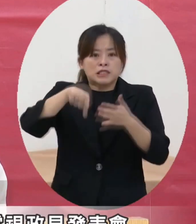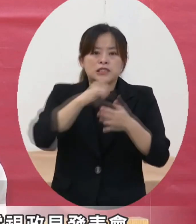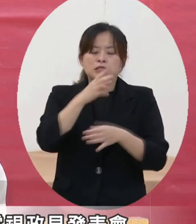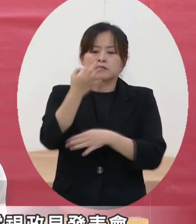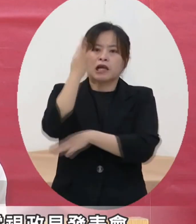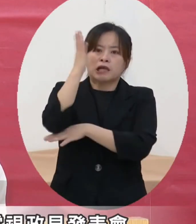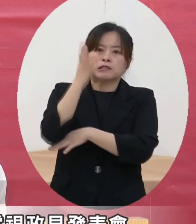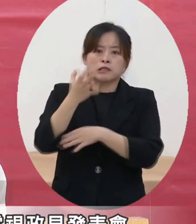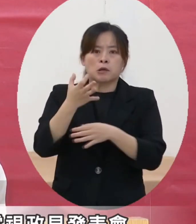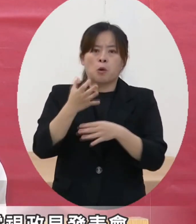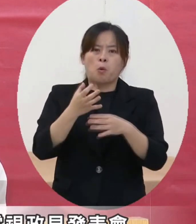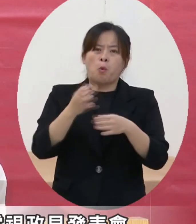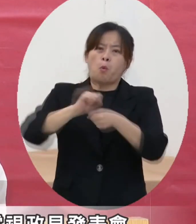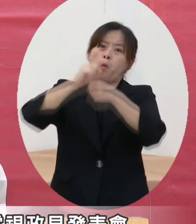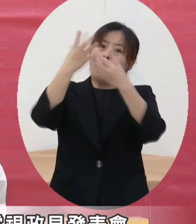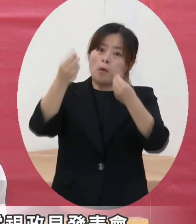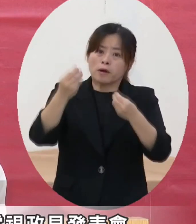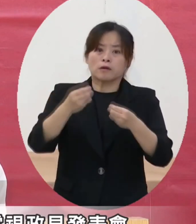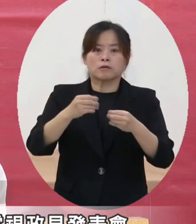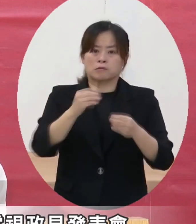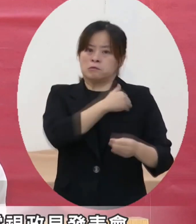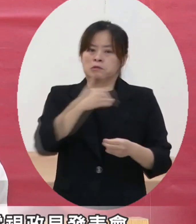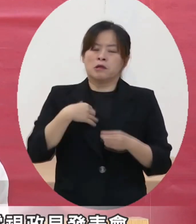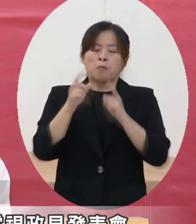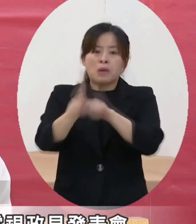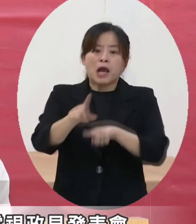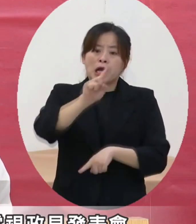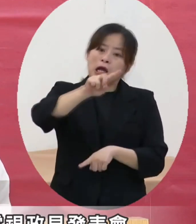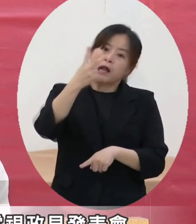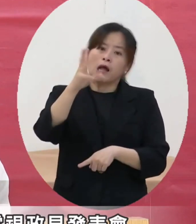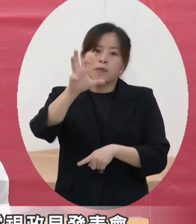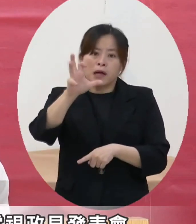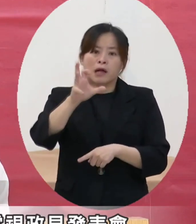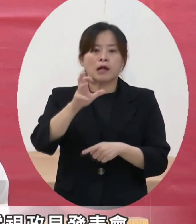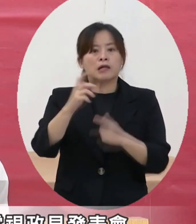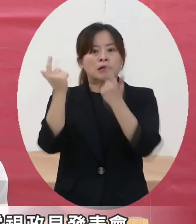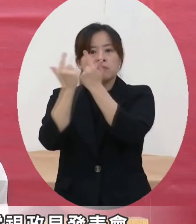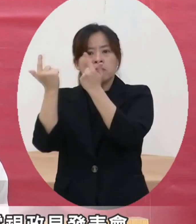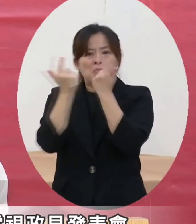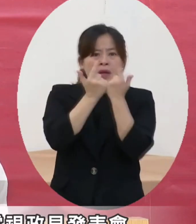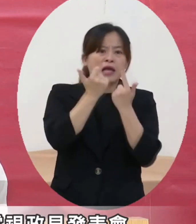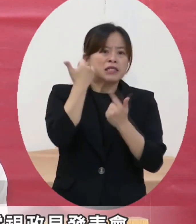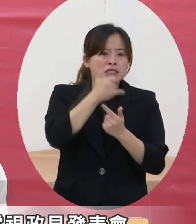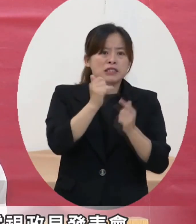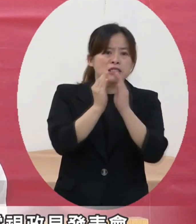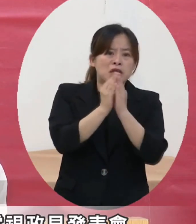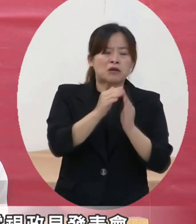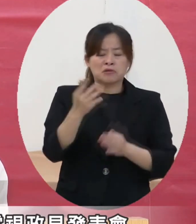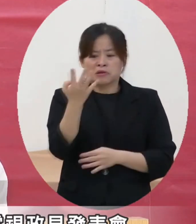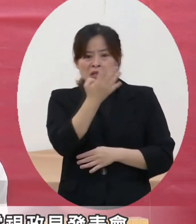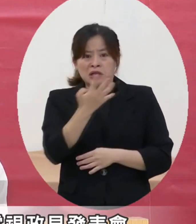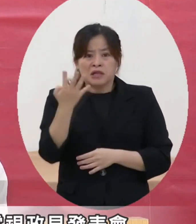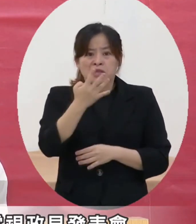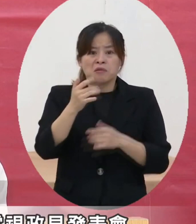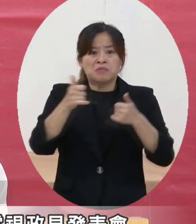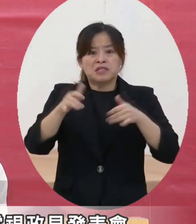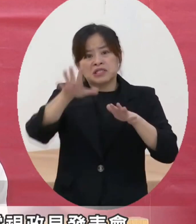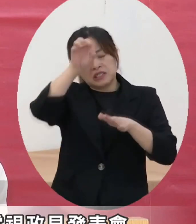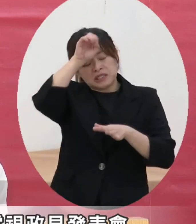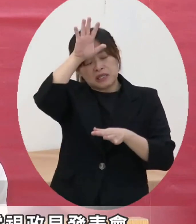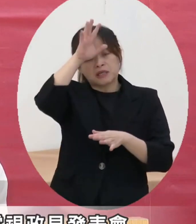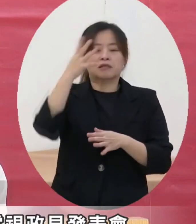政没有增加的情况之下就能够1280，甚至是北北基桃我们郑运鹏委员4个民进党